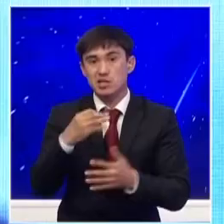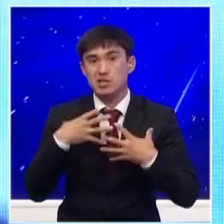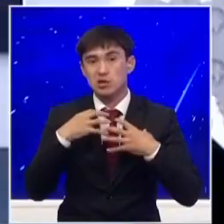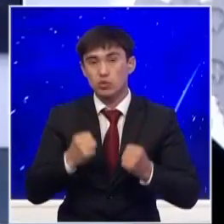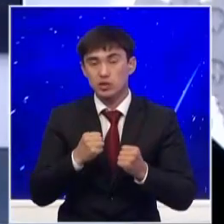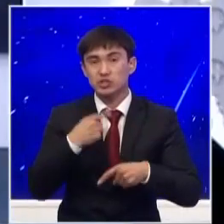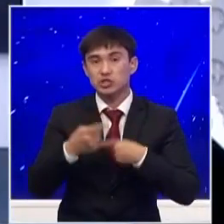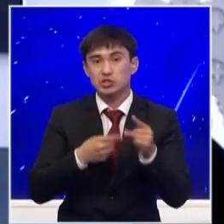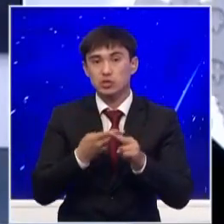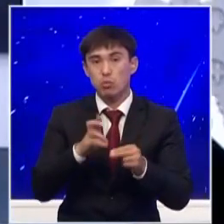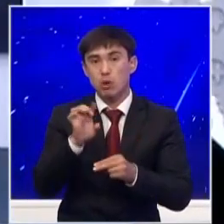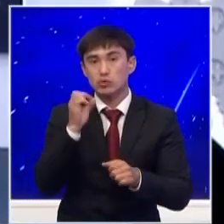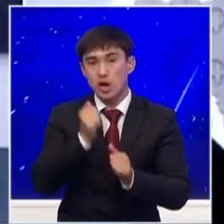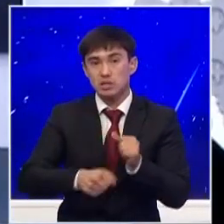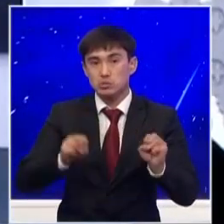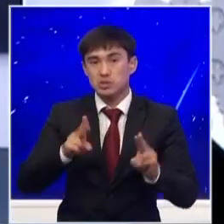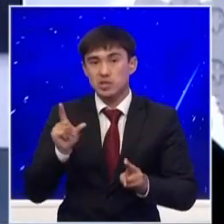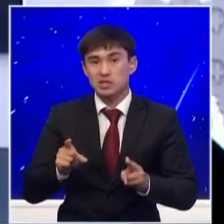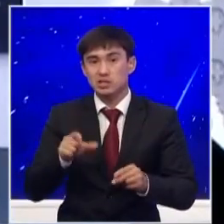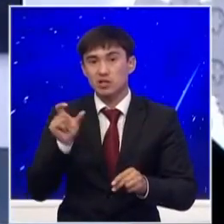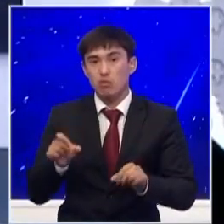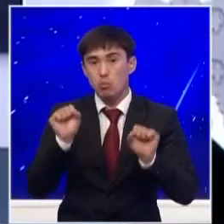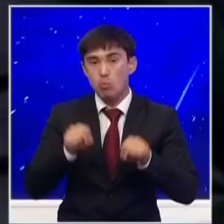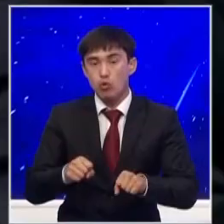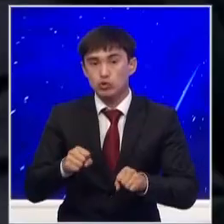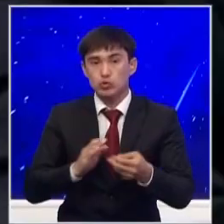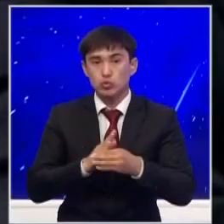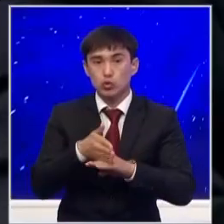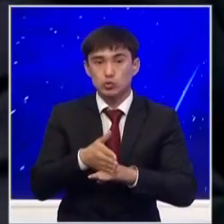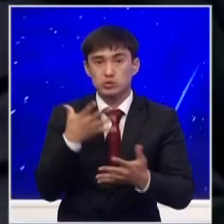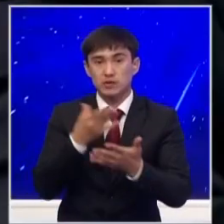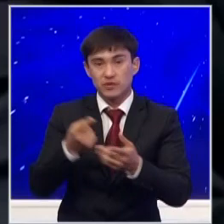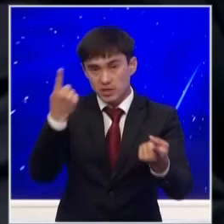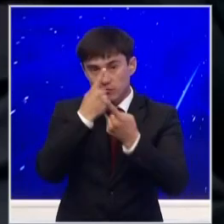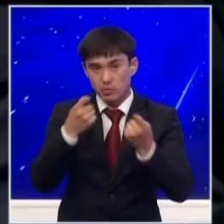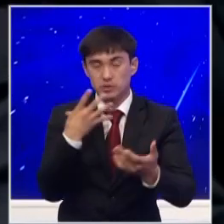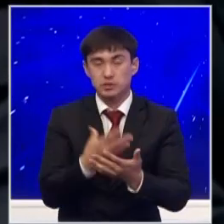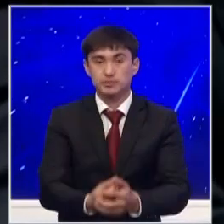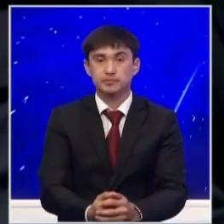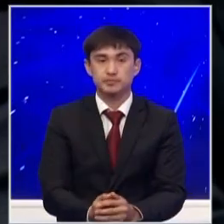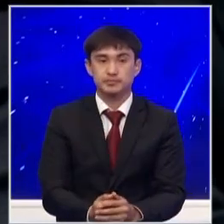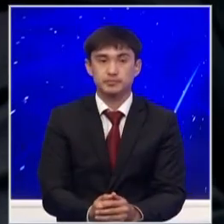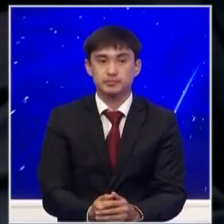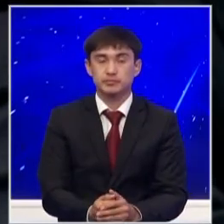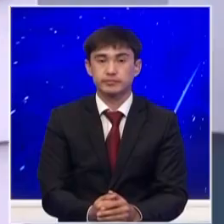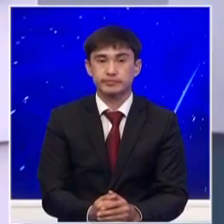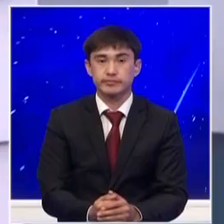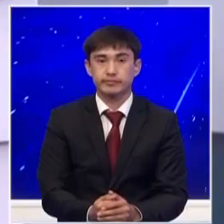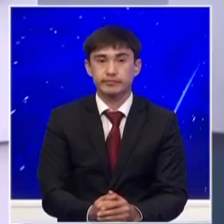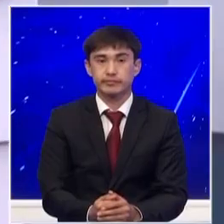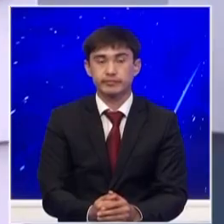Еденсаулык. Через эту базу каждый специалист или пациент сможет иметь доступ ко всей информации.